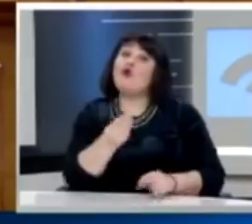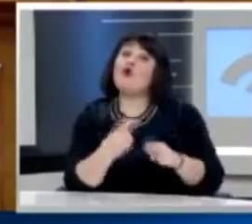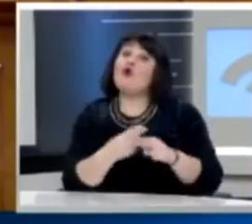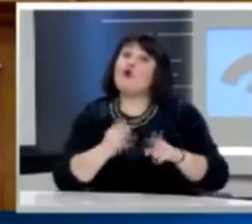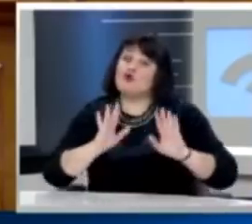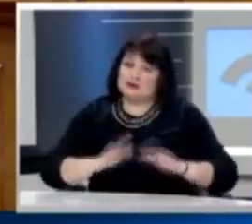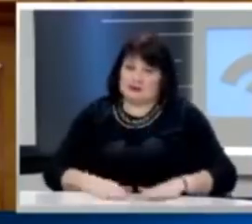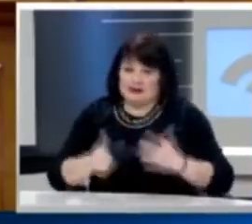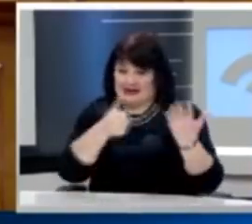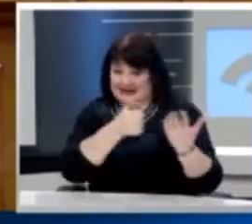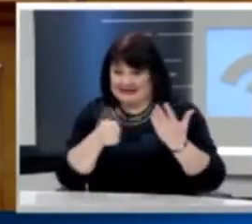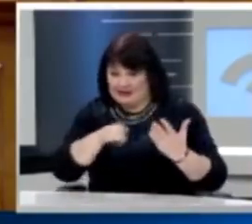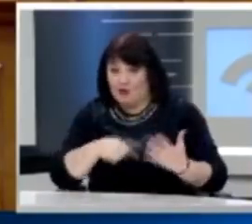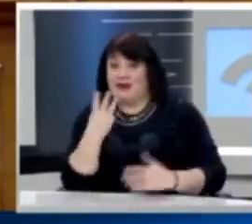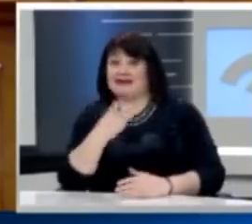Κατά